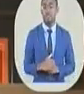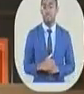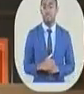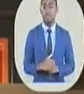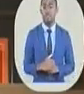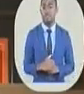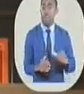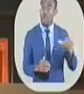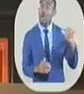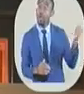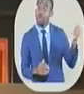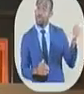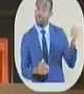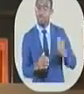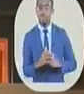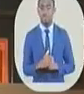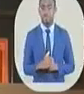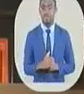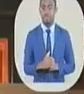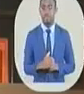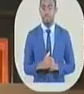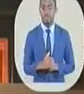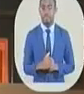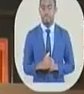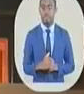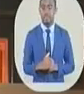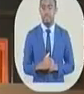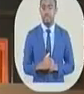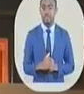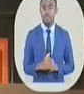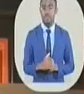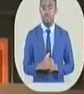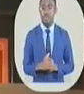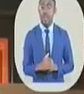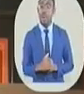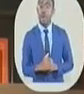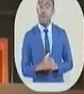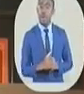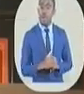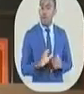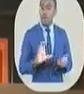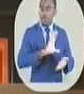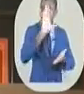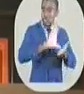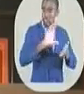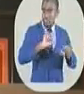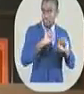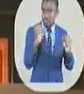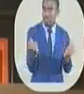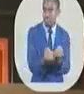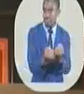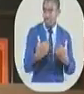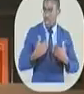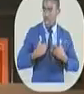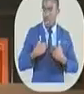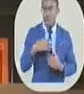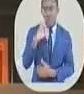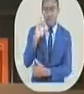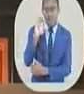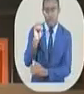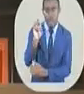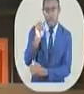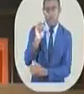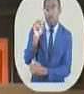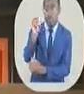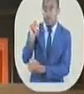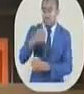Enfin, l'aide étant une valeur cardinale placée au centre de notre société, un fonds